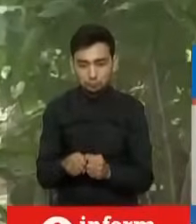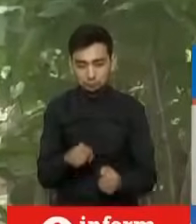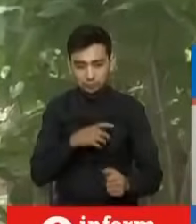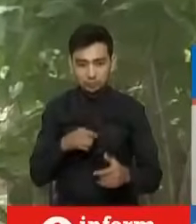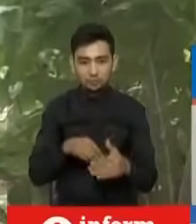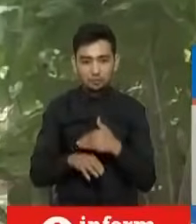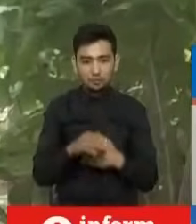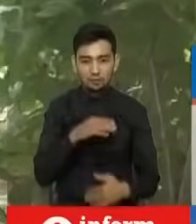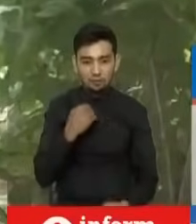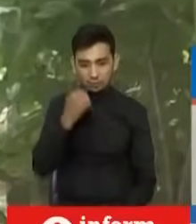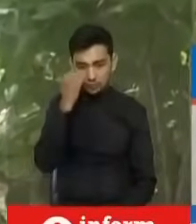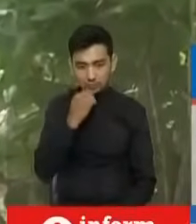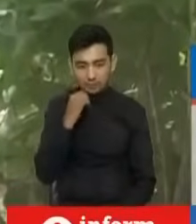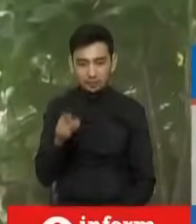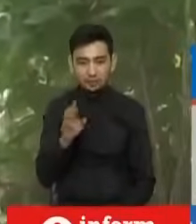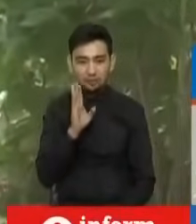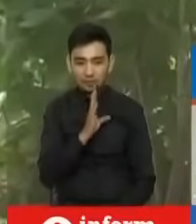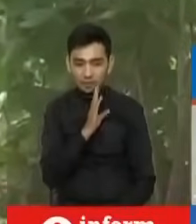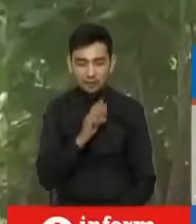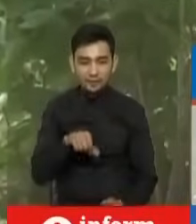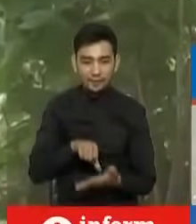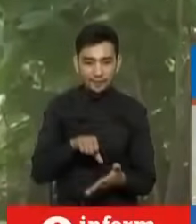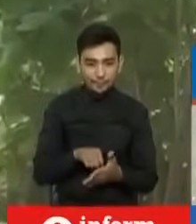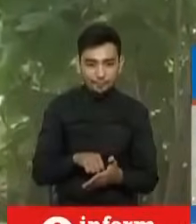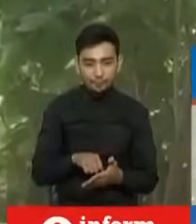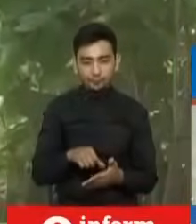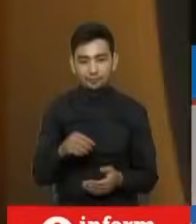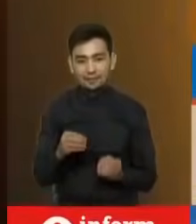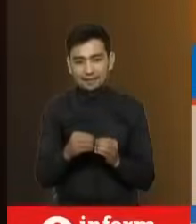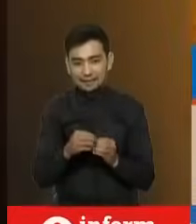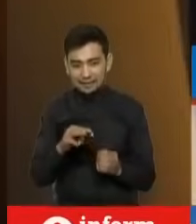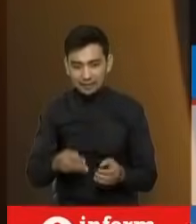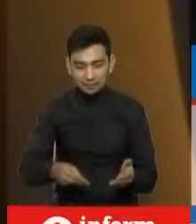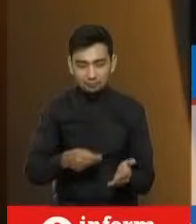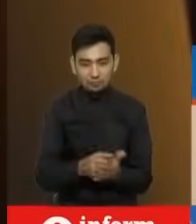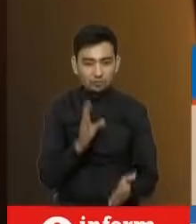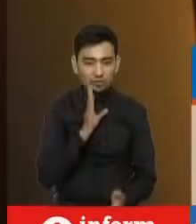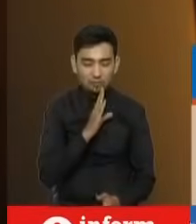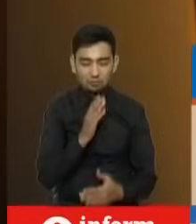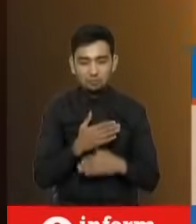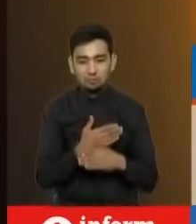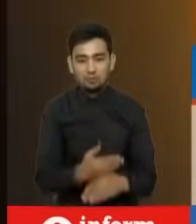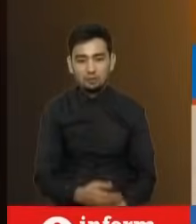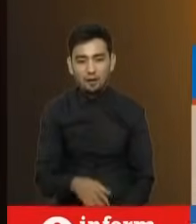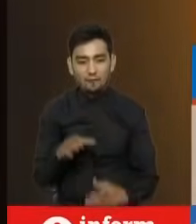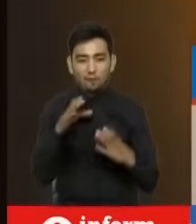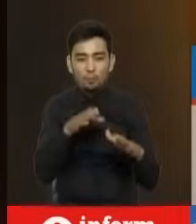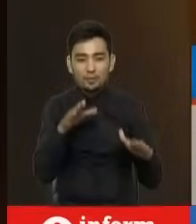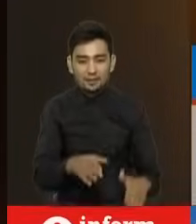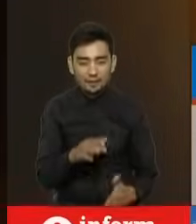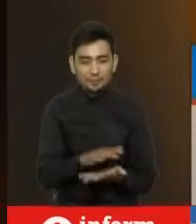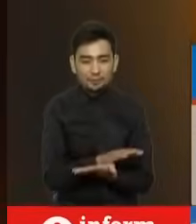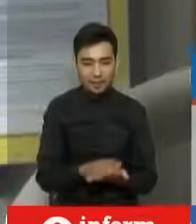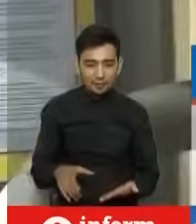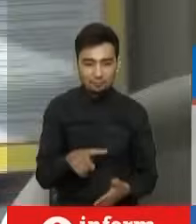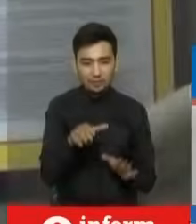прямо огромная благодарность. Она за нее дала ей 200 тенге кондуктору. Проезд для детей на автобусах в Караганде бесплатный,